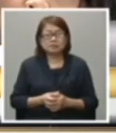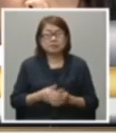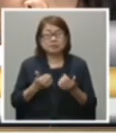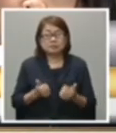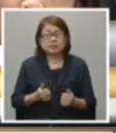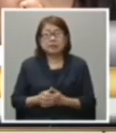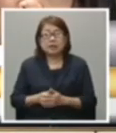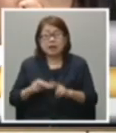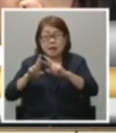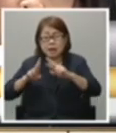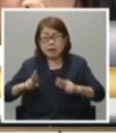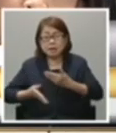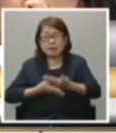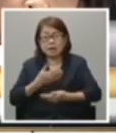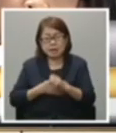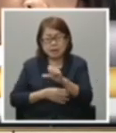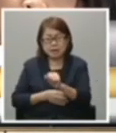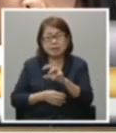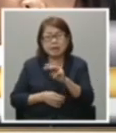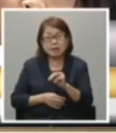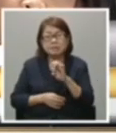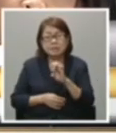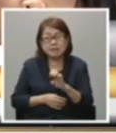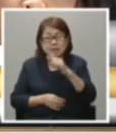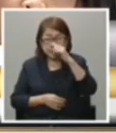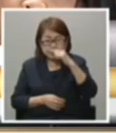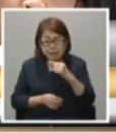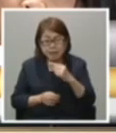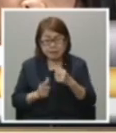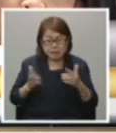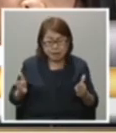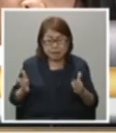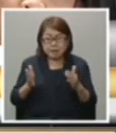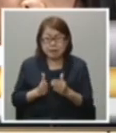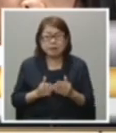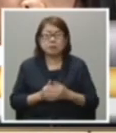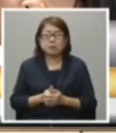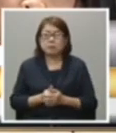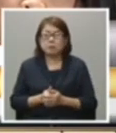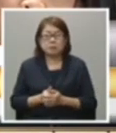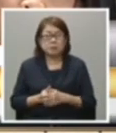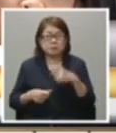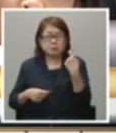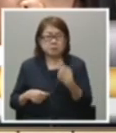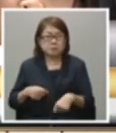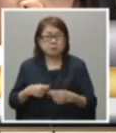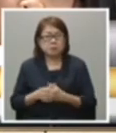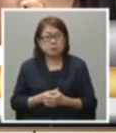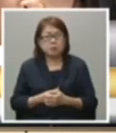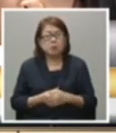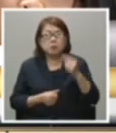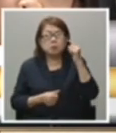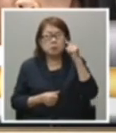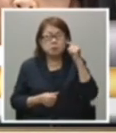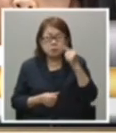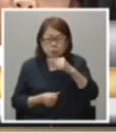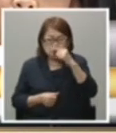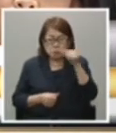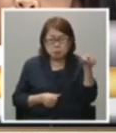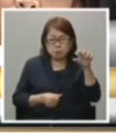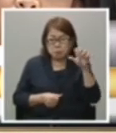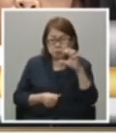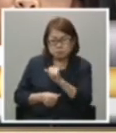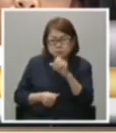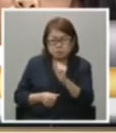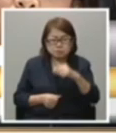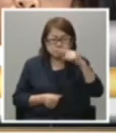SME ของไทยจะไปได้ไกลมากจะไปได้เร็วมากเพราะเขารู้ว่าอะไรกำลังจะเกิดขึ้นตลาดไทยต้องการอะไรแ